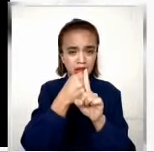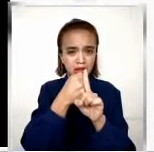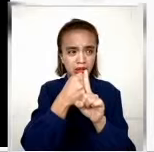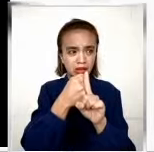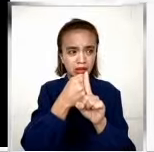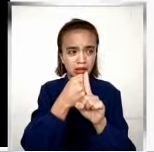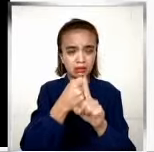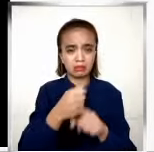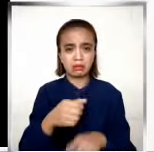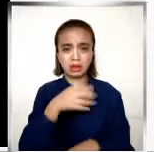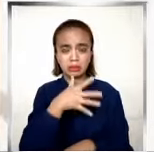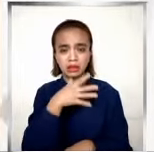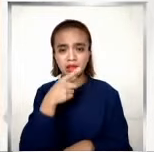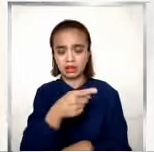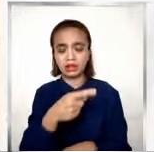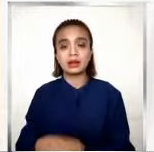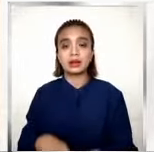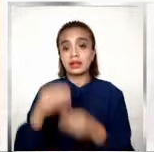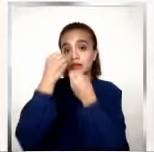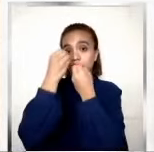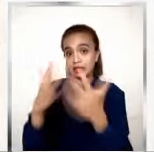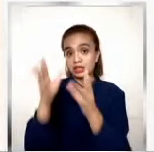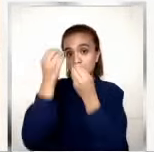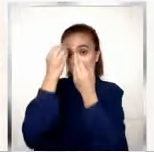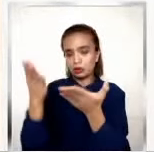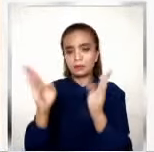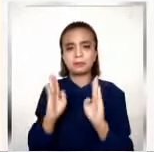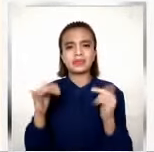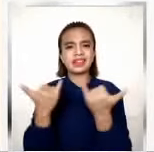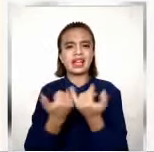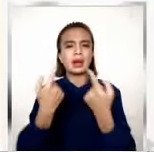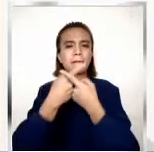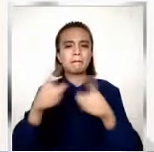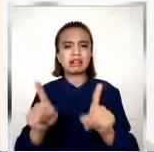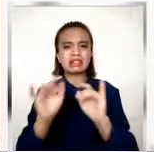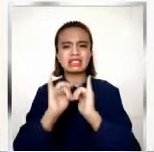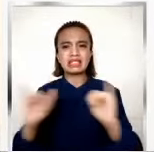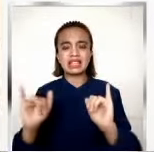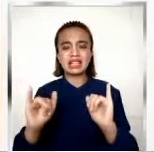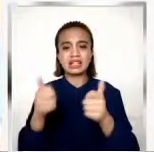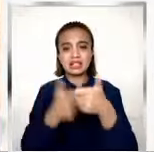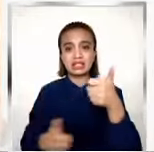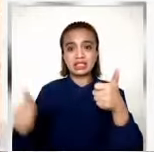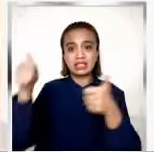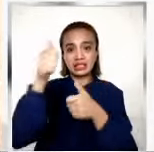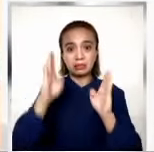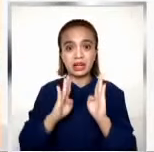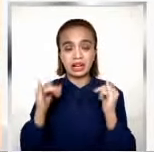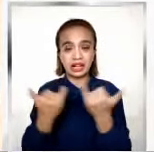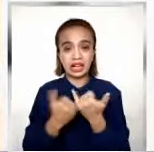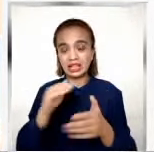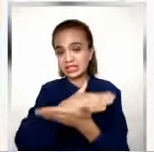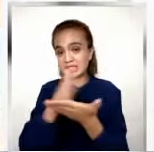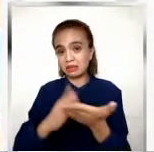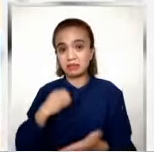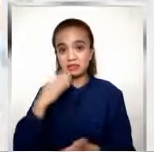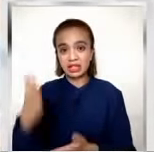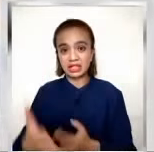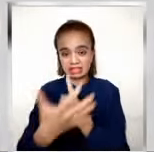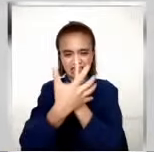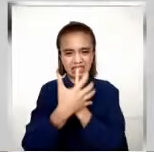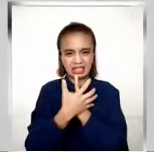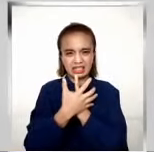Inilapit na raw sa barangay ang insidente, pero dahil naka-quarantine pa ang chairman at ilang opisyal, hindi pa raw nila maaksyonan ang